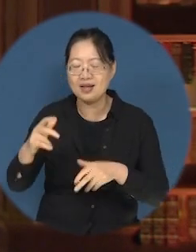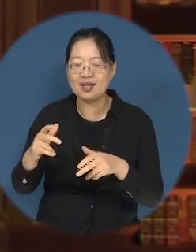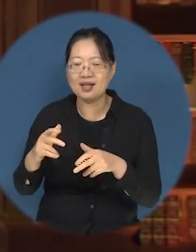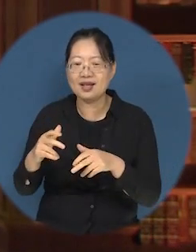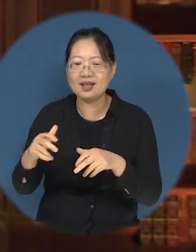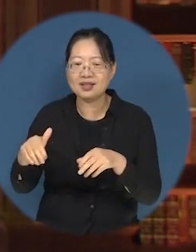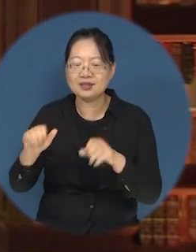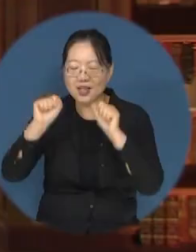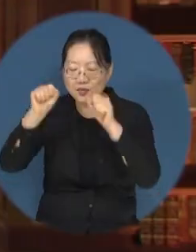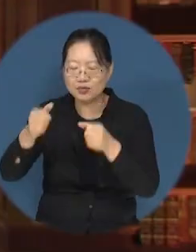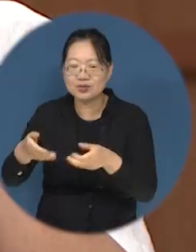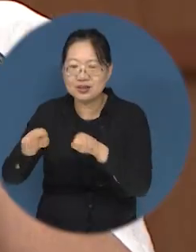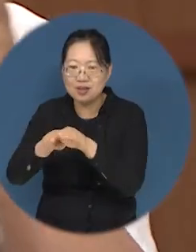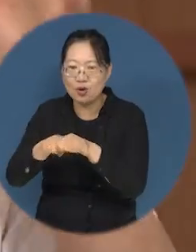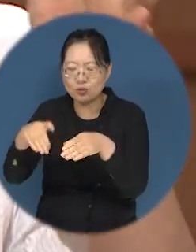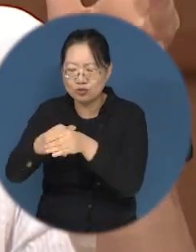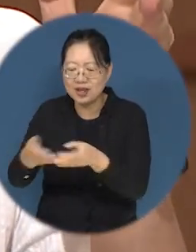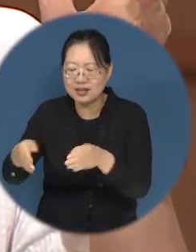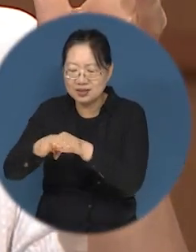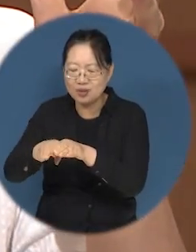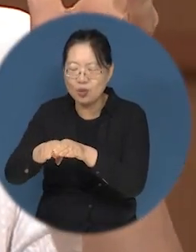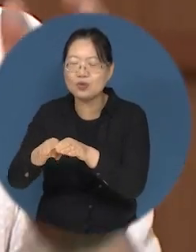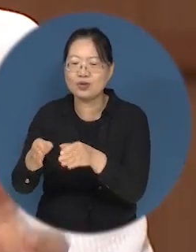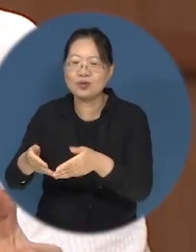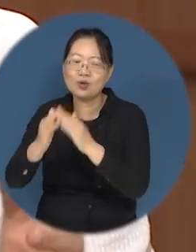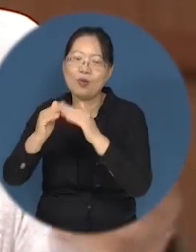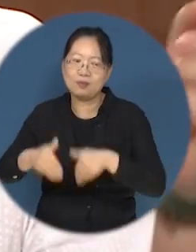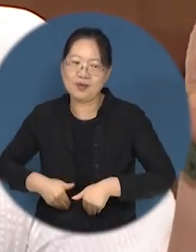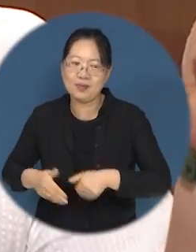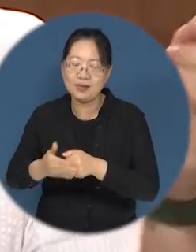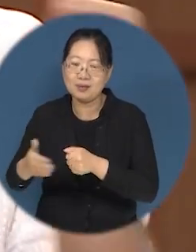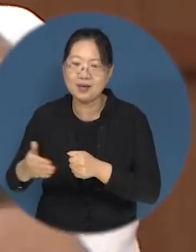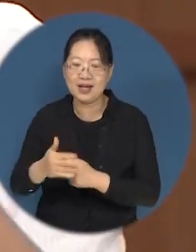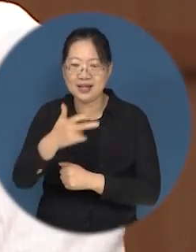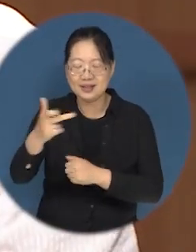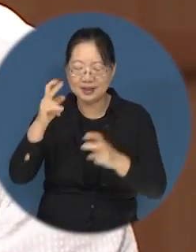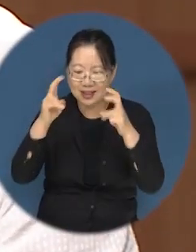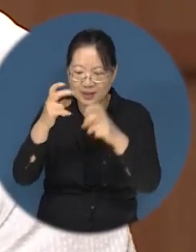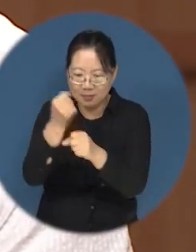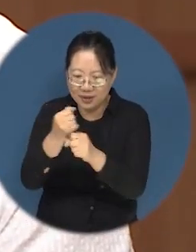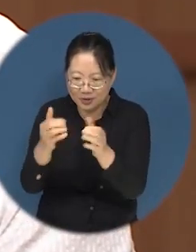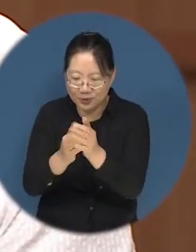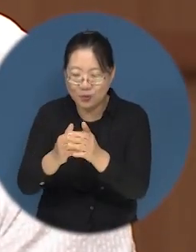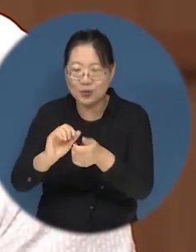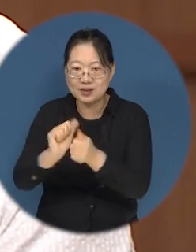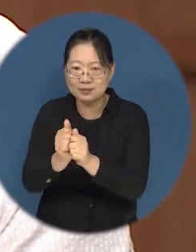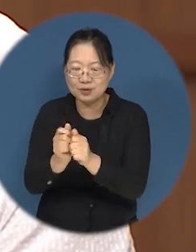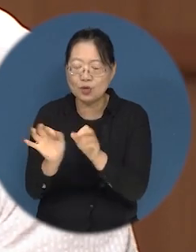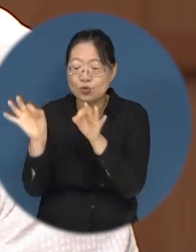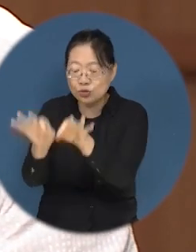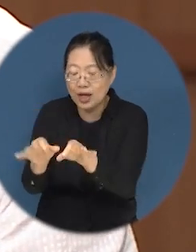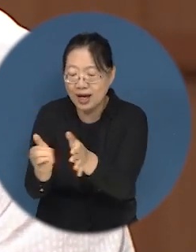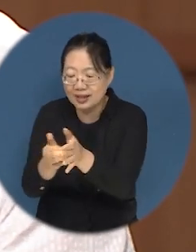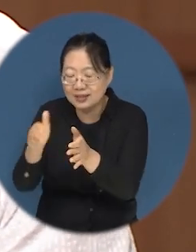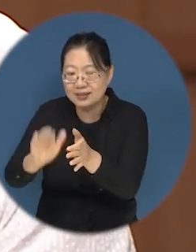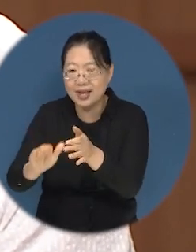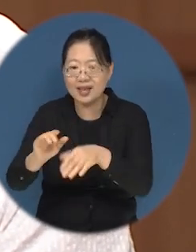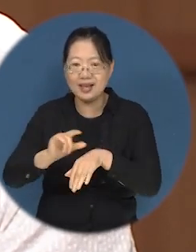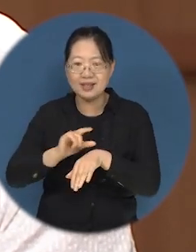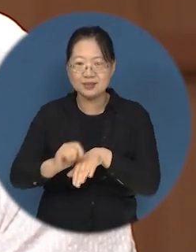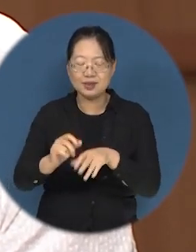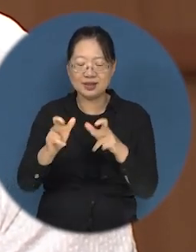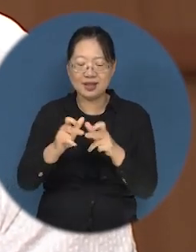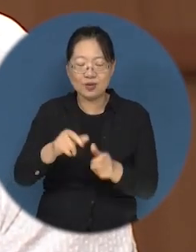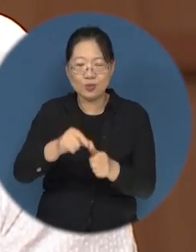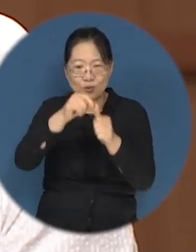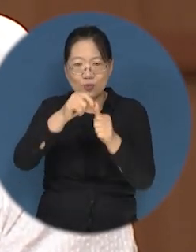만들 수가 있으니까 큰 어떤 회사를 갖다 만들고 거기에 지분을 예. 투자를 해서 하는데 이게 지방의